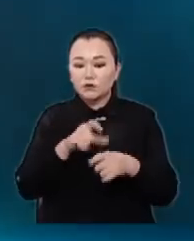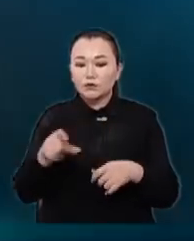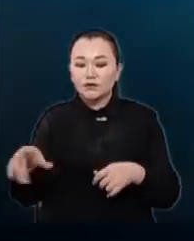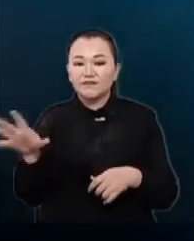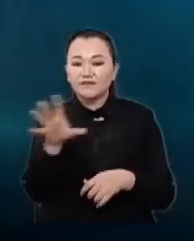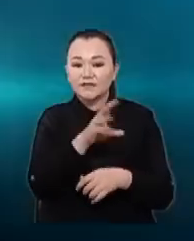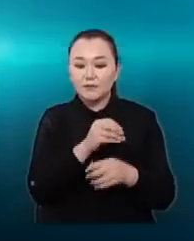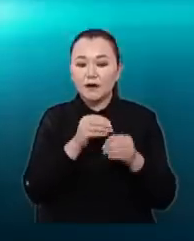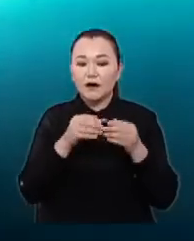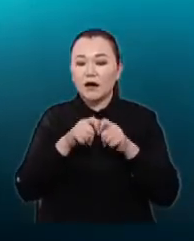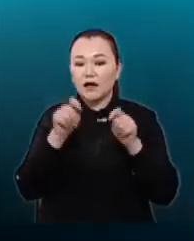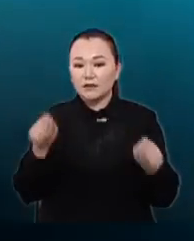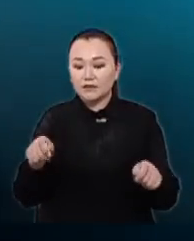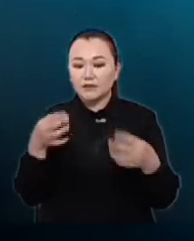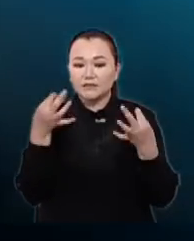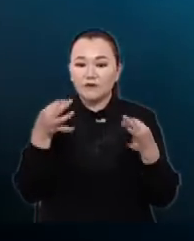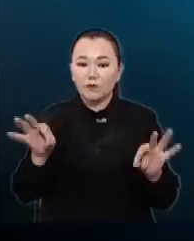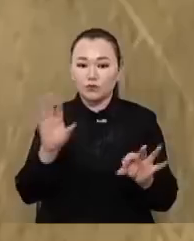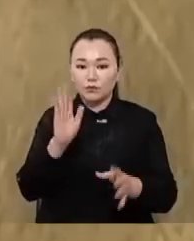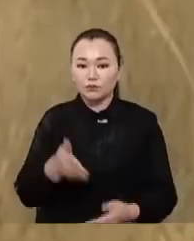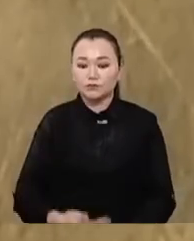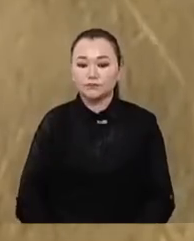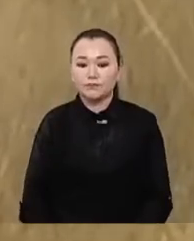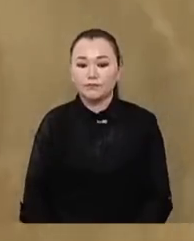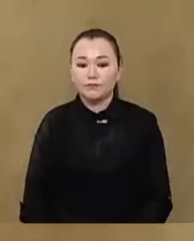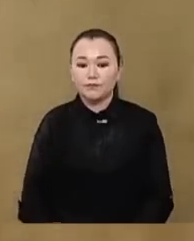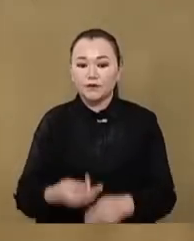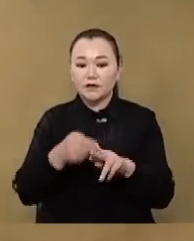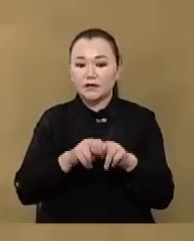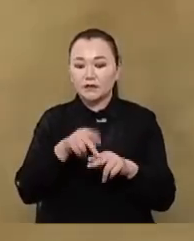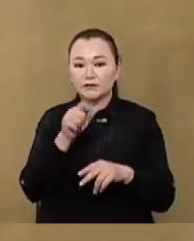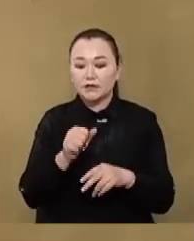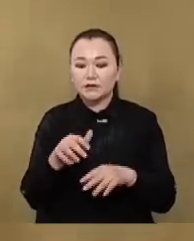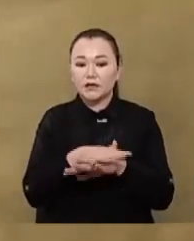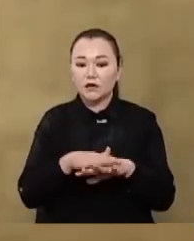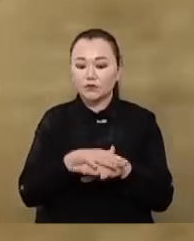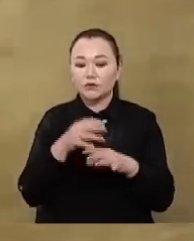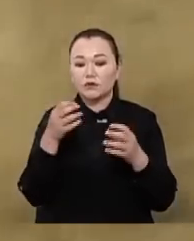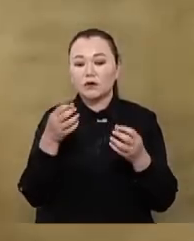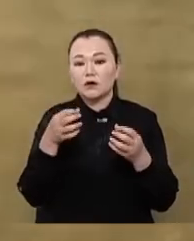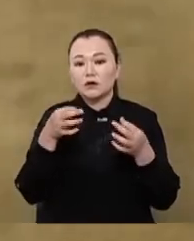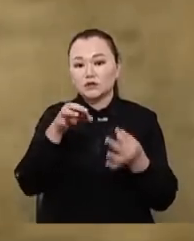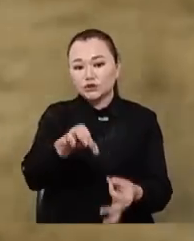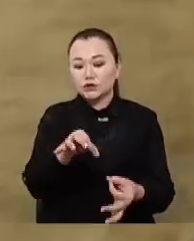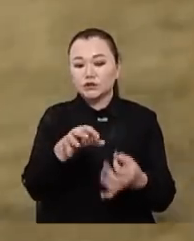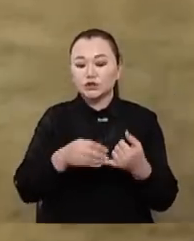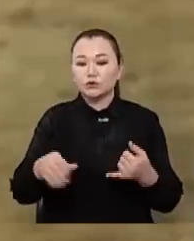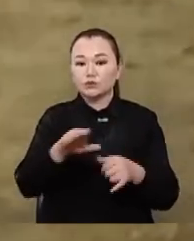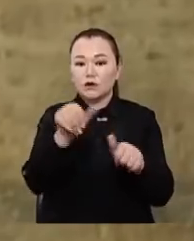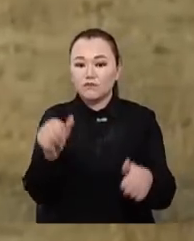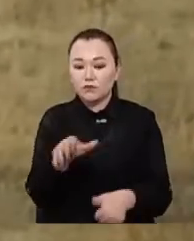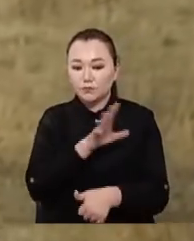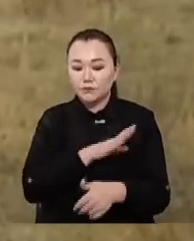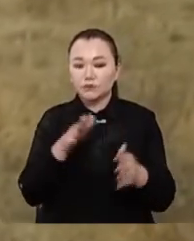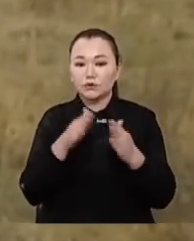барлығына ашық, қолжетімді болады. Ол үшін халыққа бос және рәсімделген жер учаскелері,